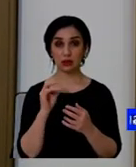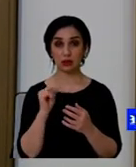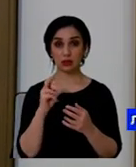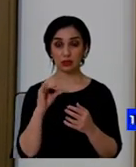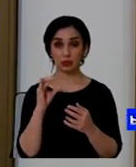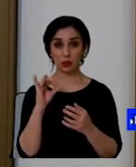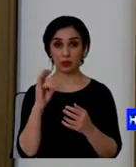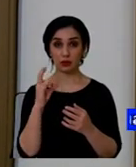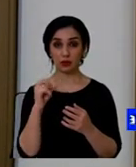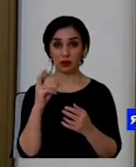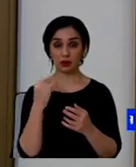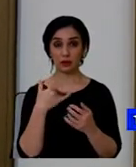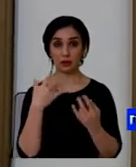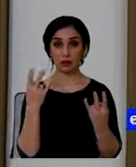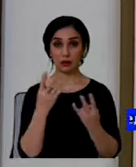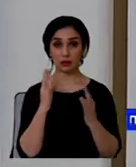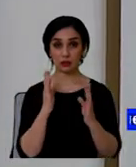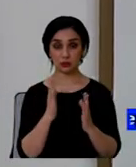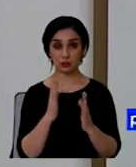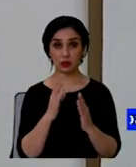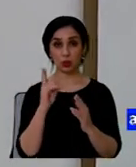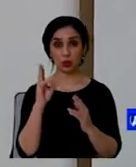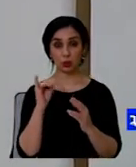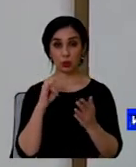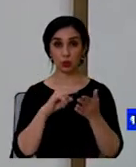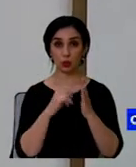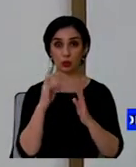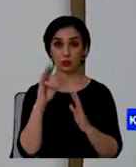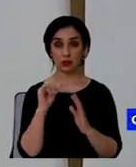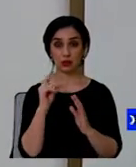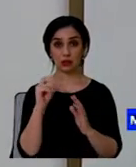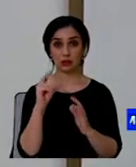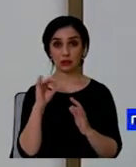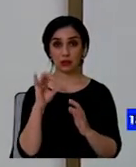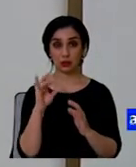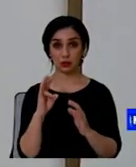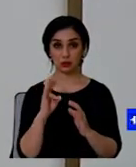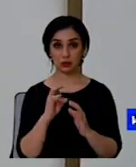катиона кальция, мы должны Q умножить на катион.